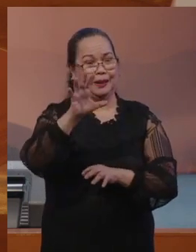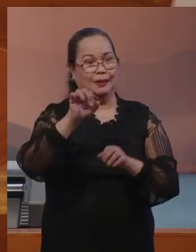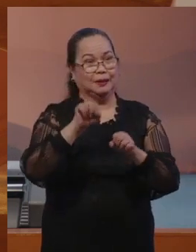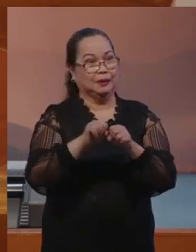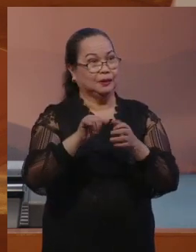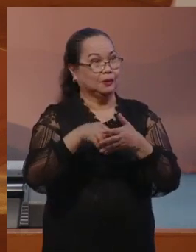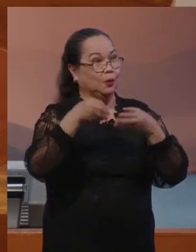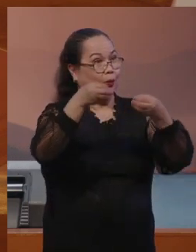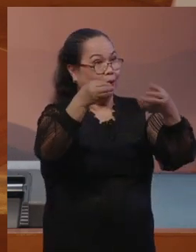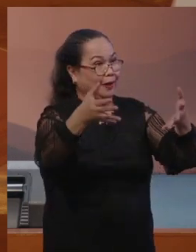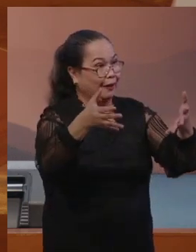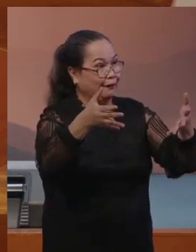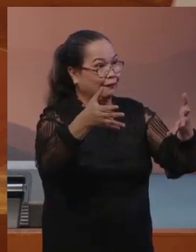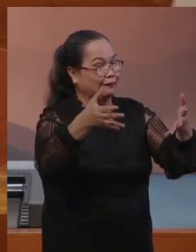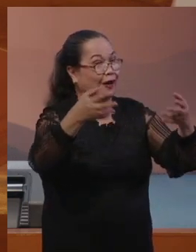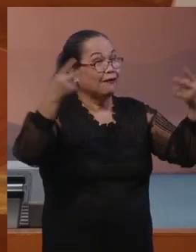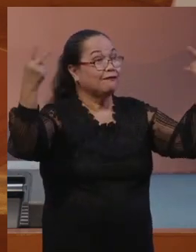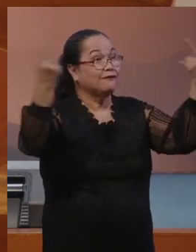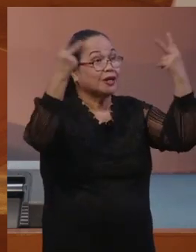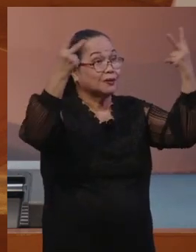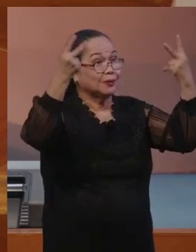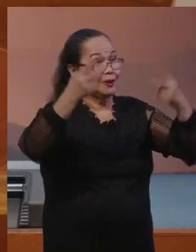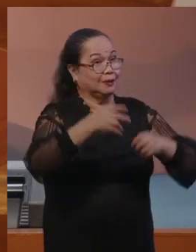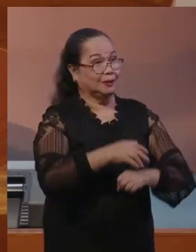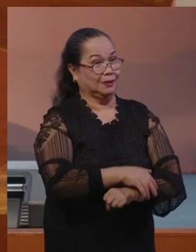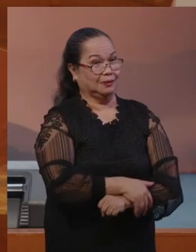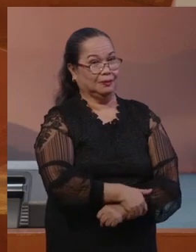datapwat bibigyan niya tayo ng victory.